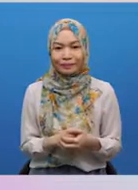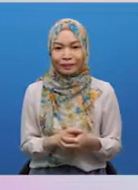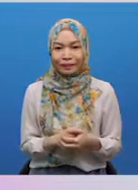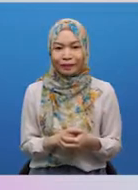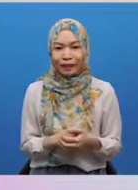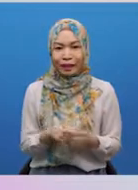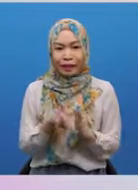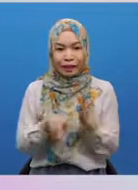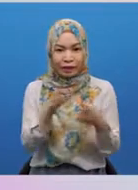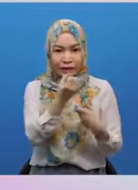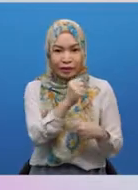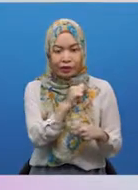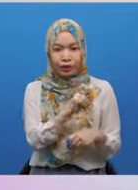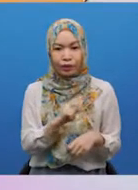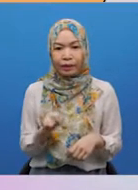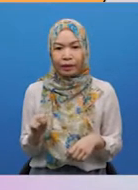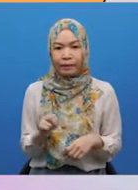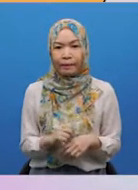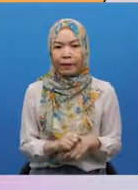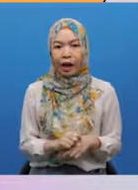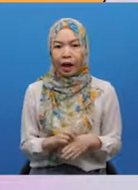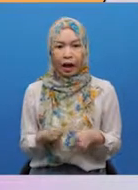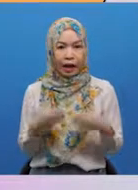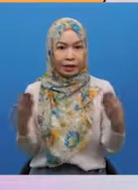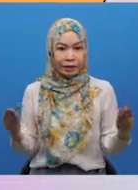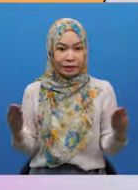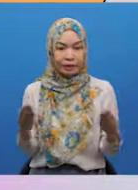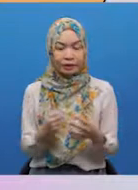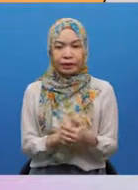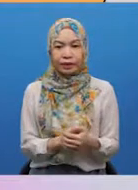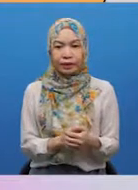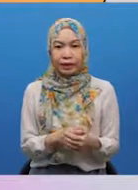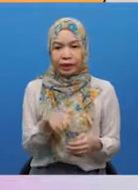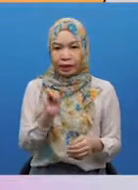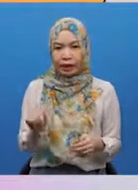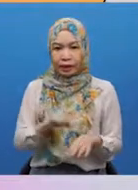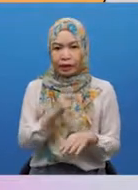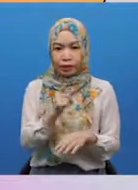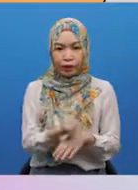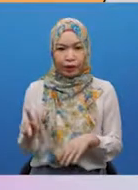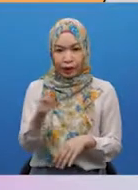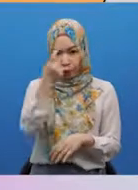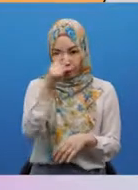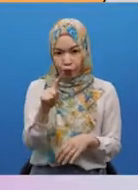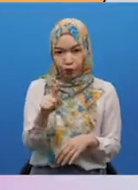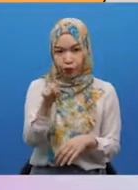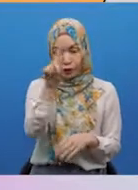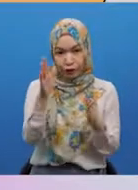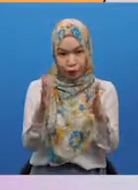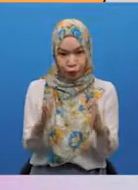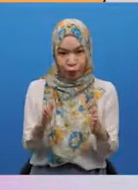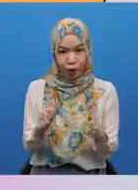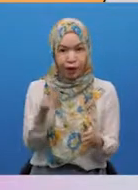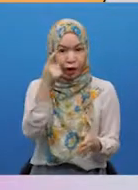Kesantunan berbahasa ialah kehalusan bahasa yang digunakan untuk seseorang untuk